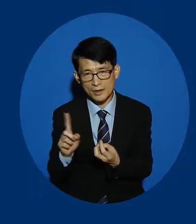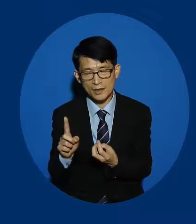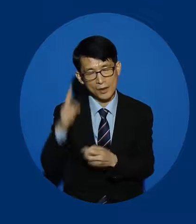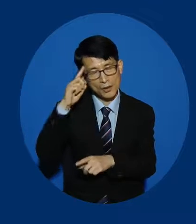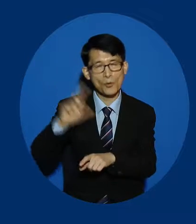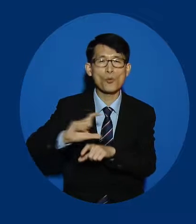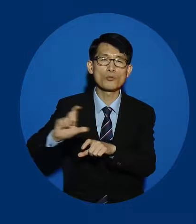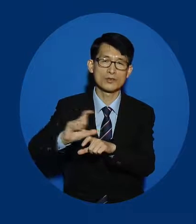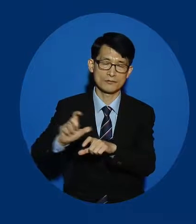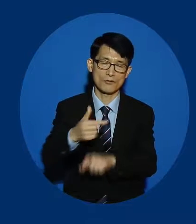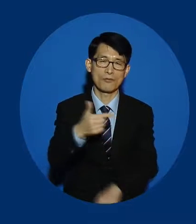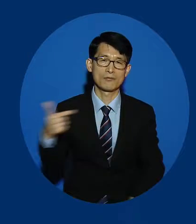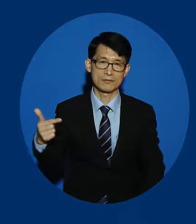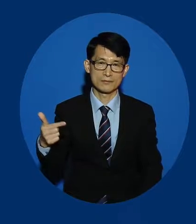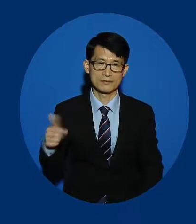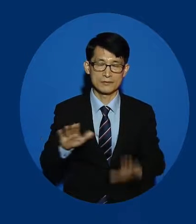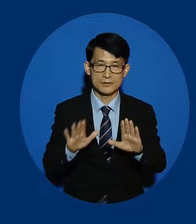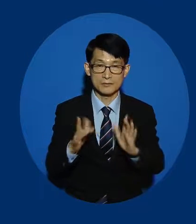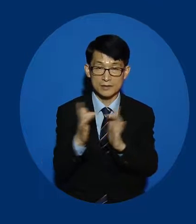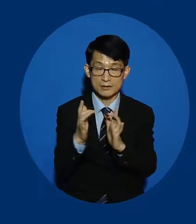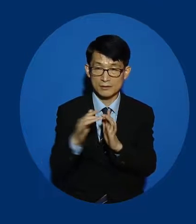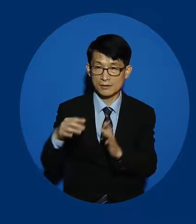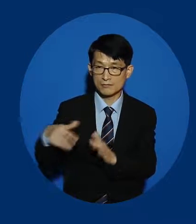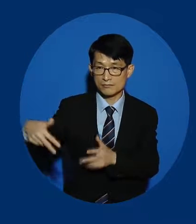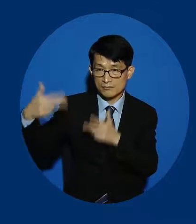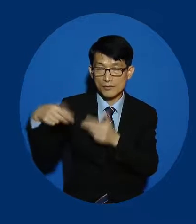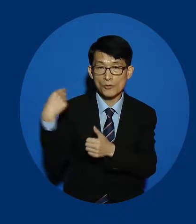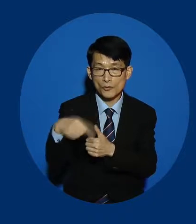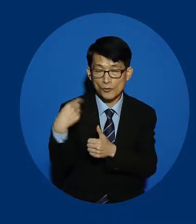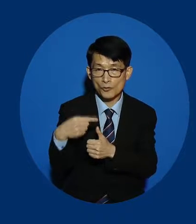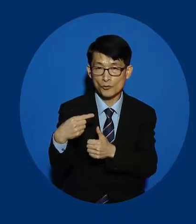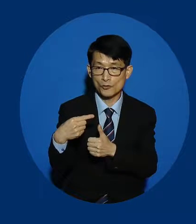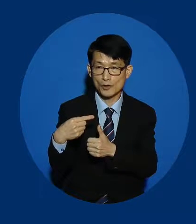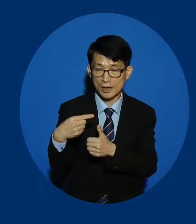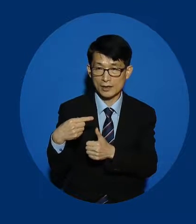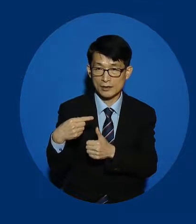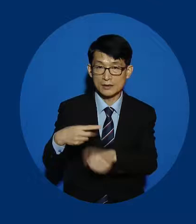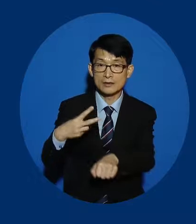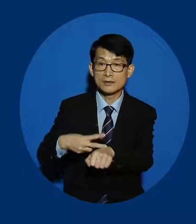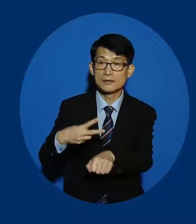특히 이 온라인 시대의 그 교육 리더들을 키우기 위한 그